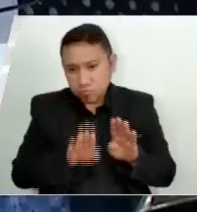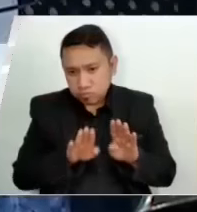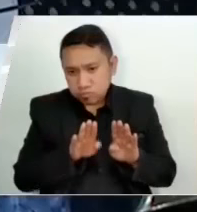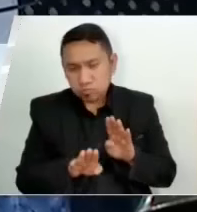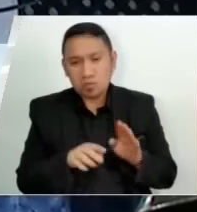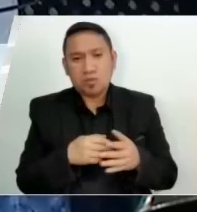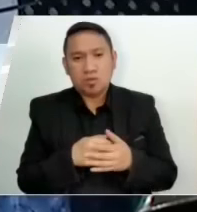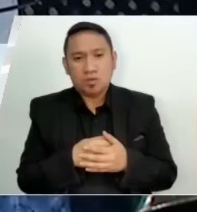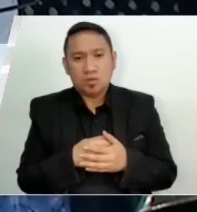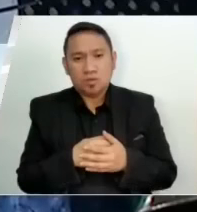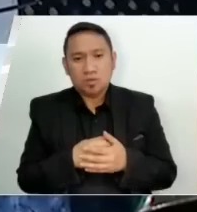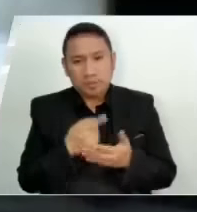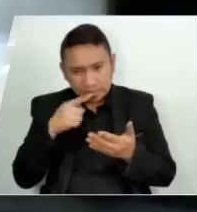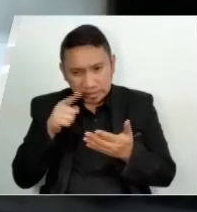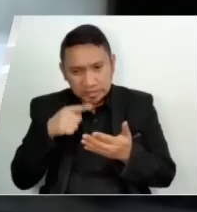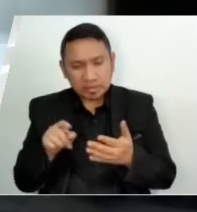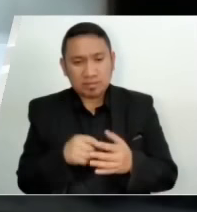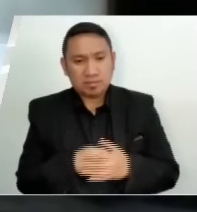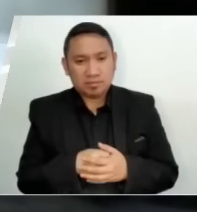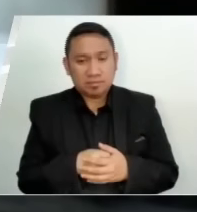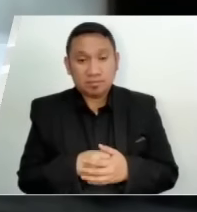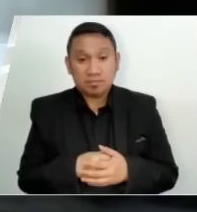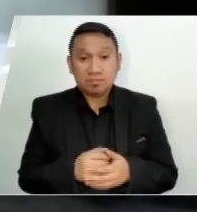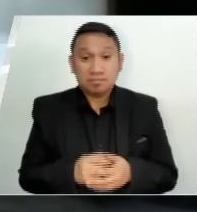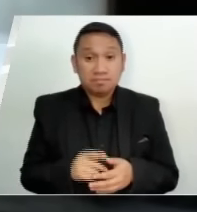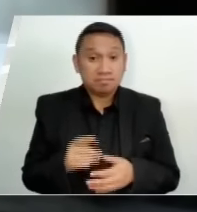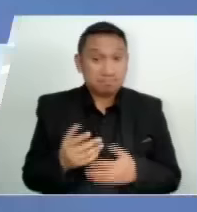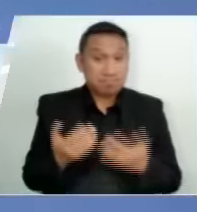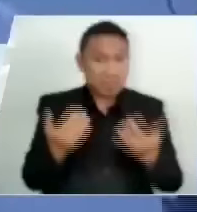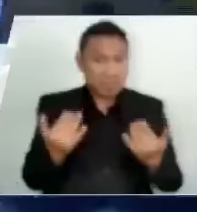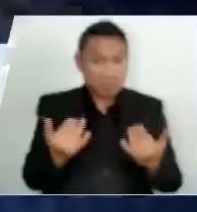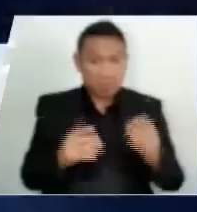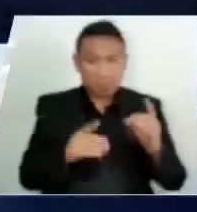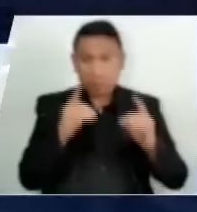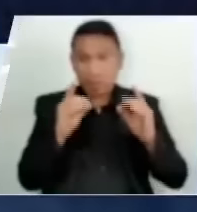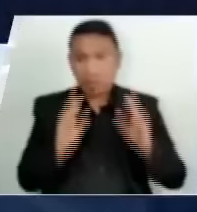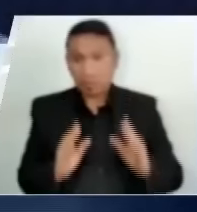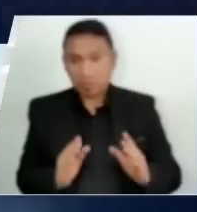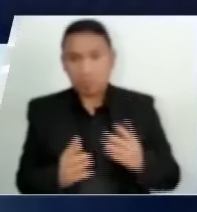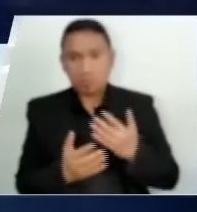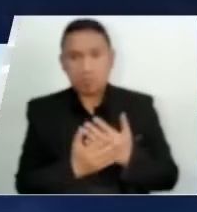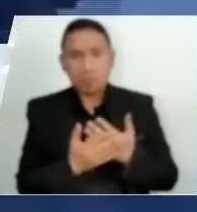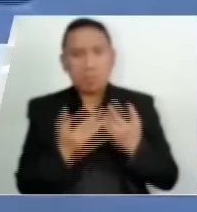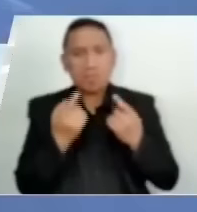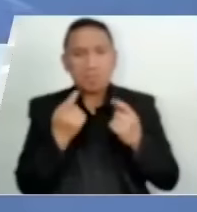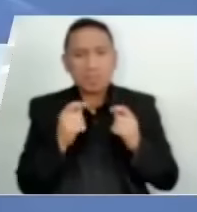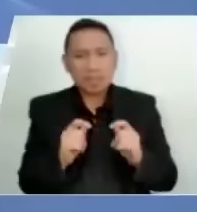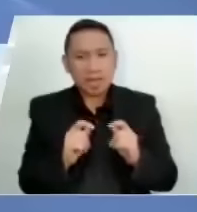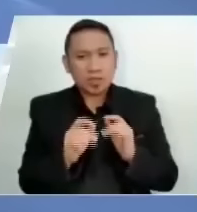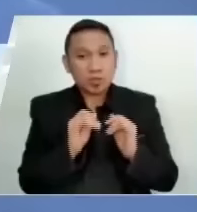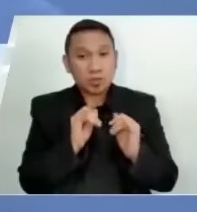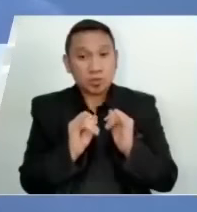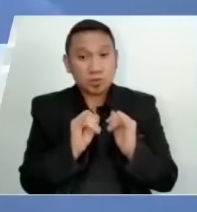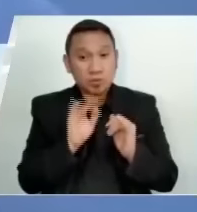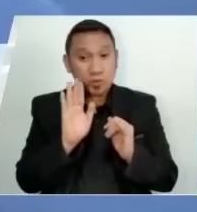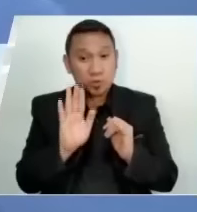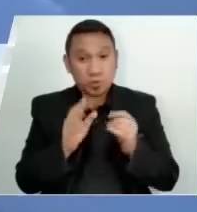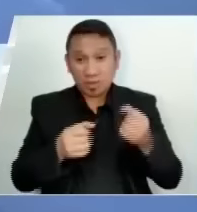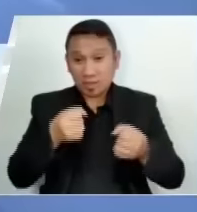aksidente. Nasa kustudiya ng Traffic Sector 5 ang driver ng truck. Sinubukan naming makuha ang panig ng driver, pero hindi